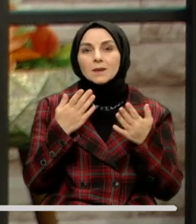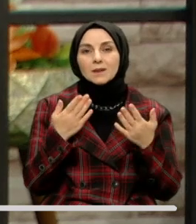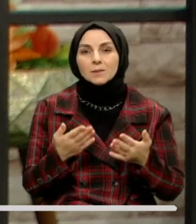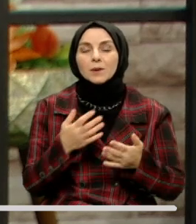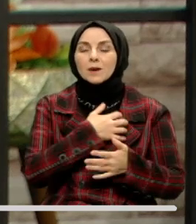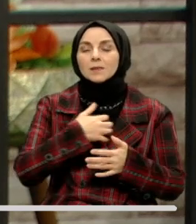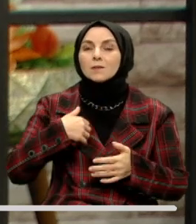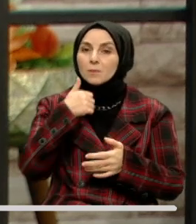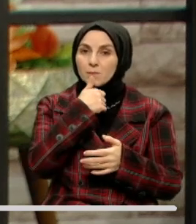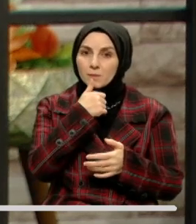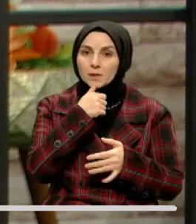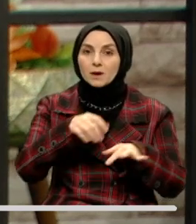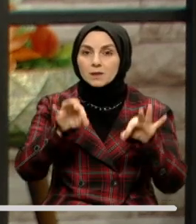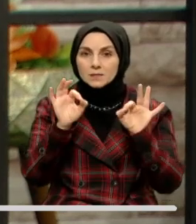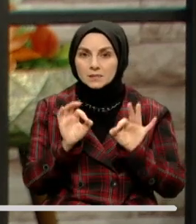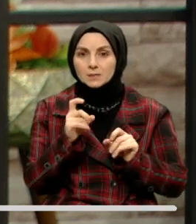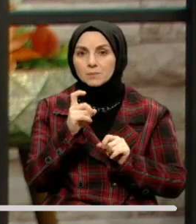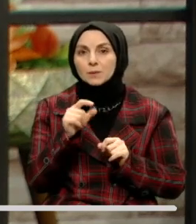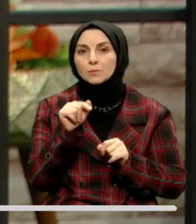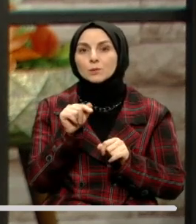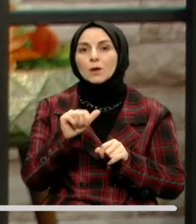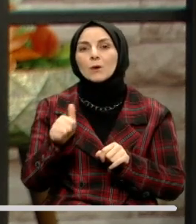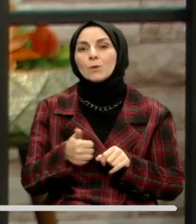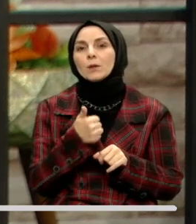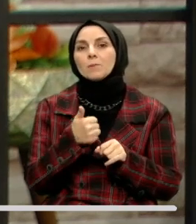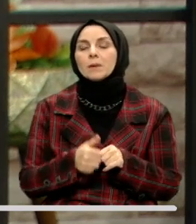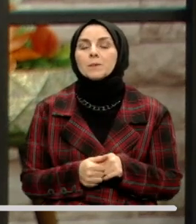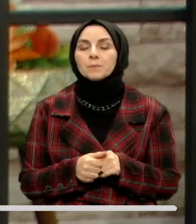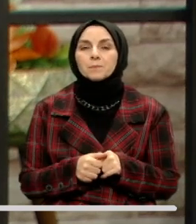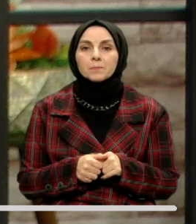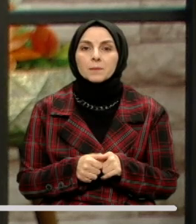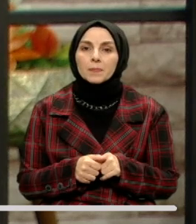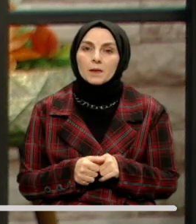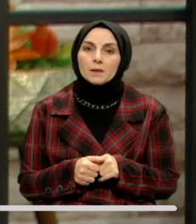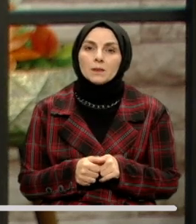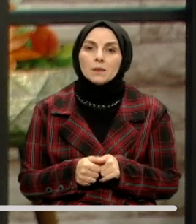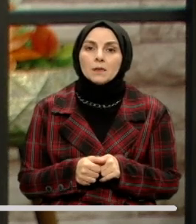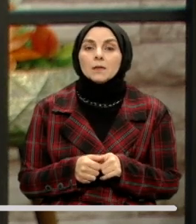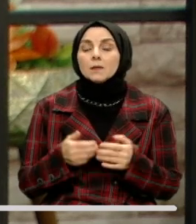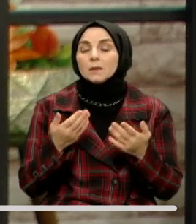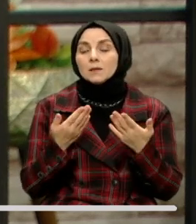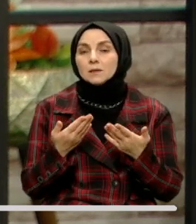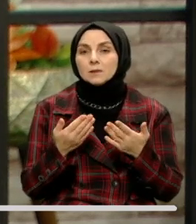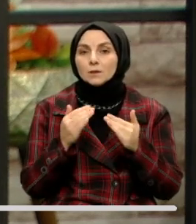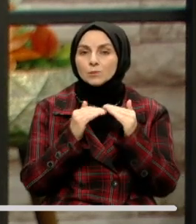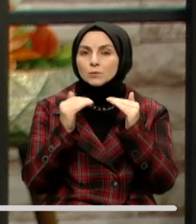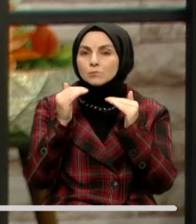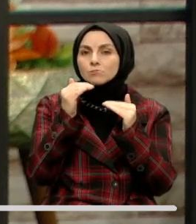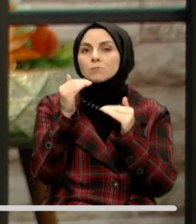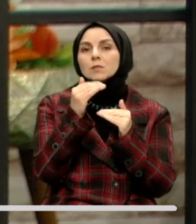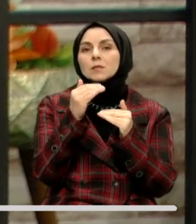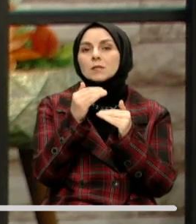sürece? Ya. Dolayısıyla buradaki satır araları da bizim için çok kıymetli. Verimli ders çalışmanın çünkü temel